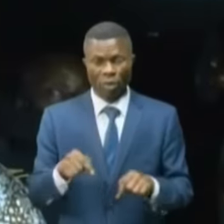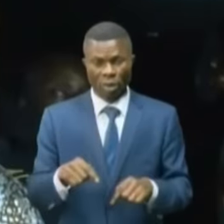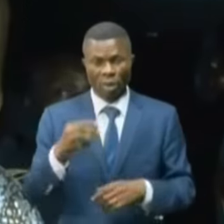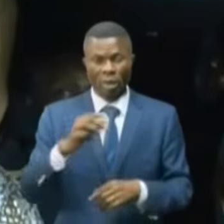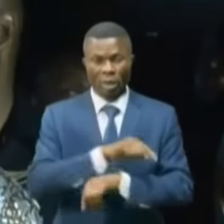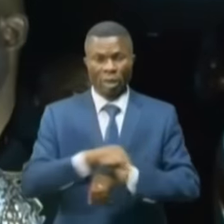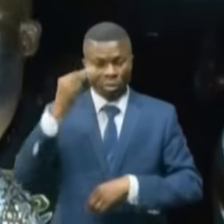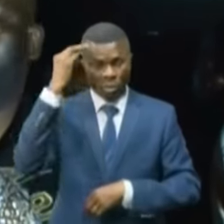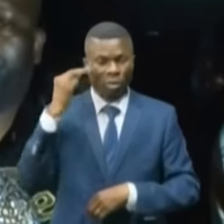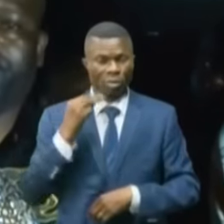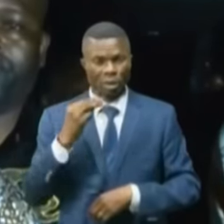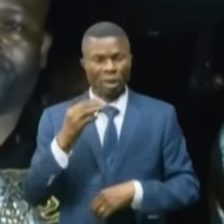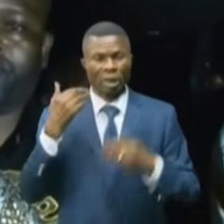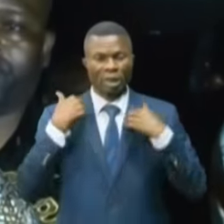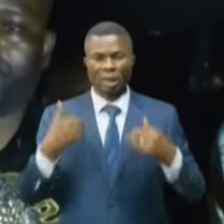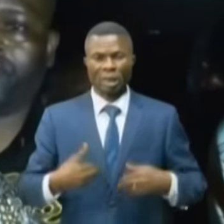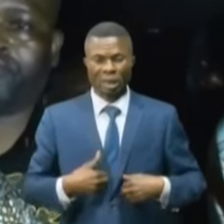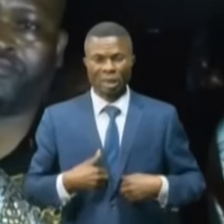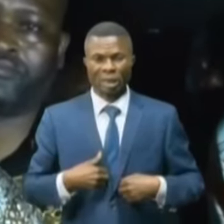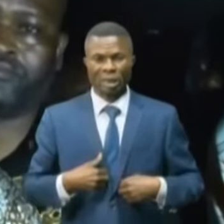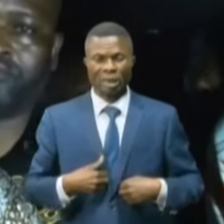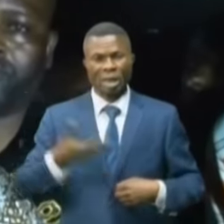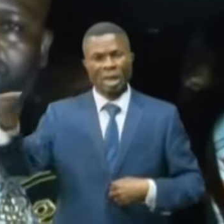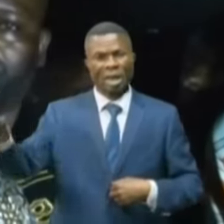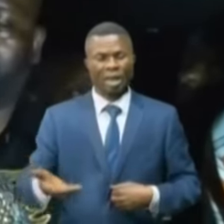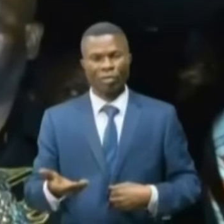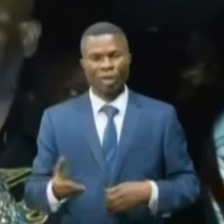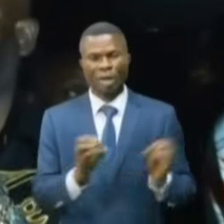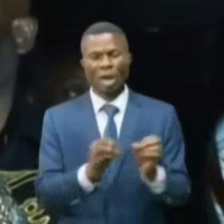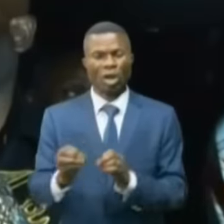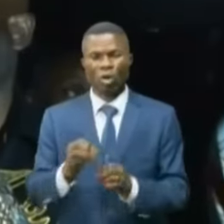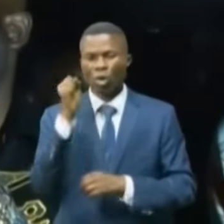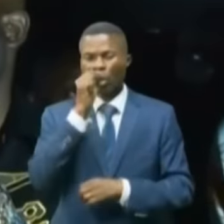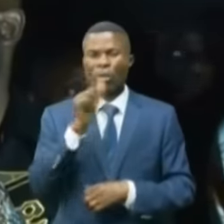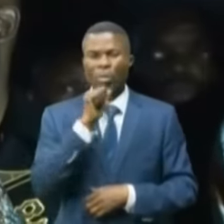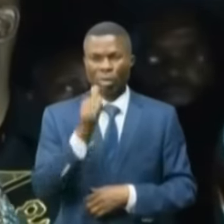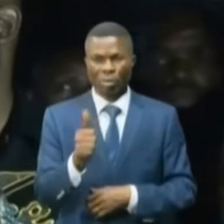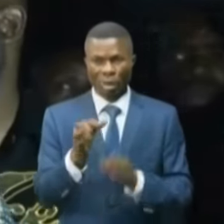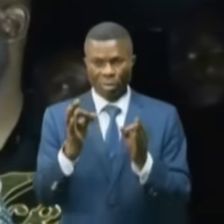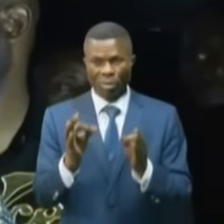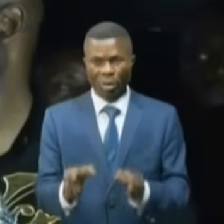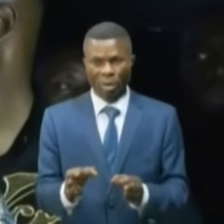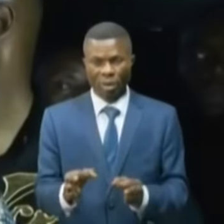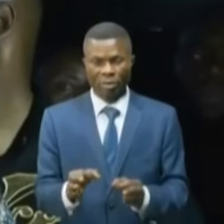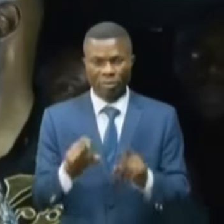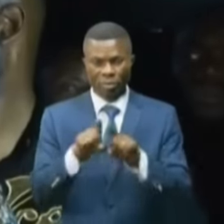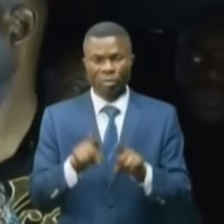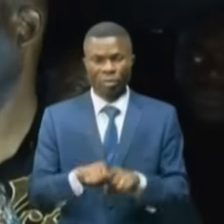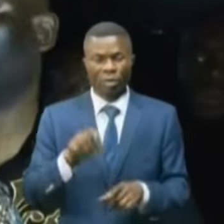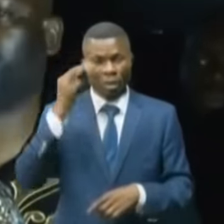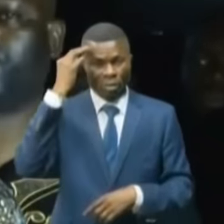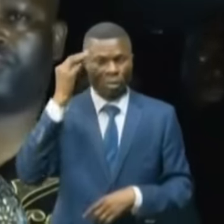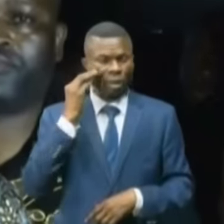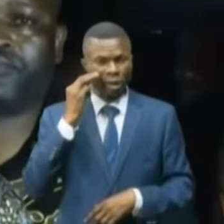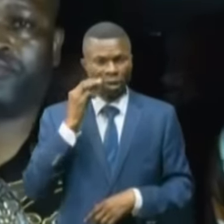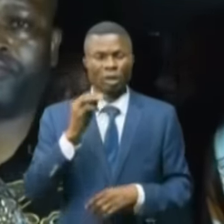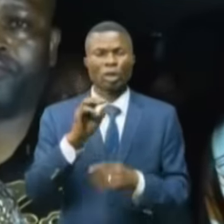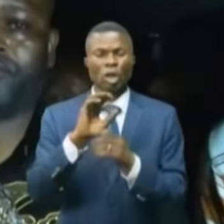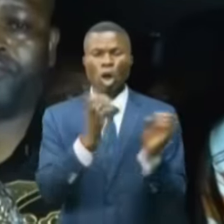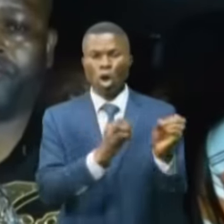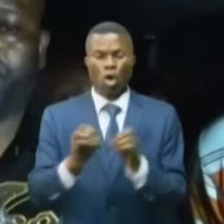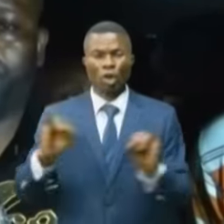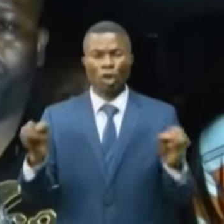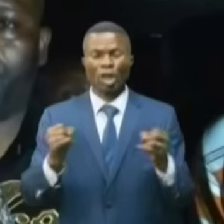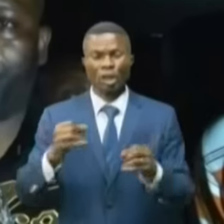ministère de la Santé n'a pas été associé à l'organisation. Je viens de répéter que quand nous avons organisé les Jeux de la